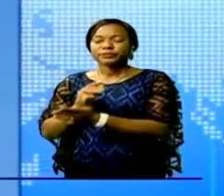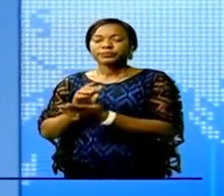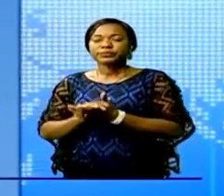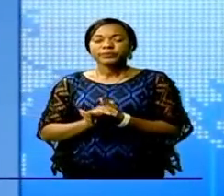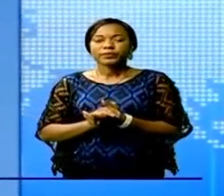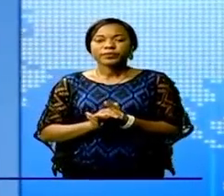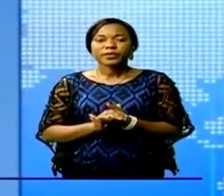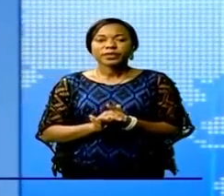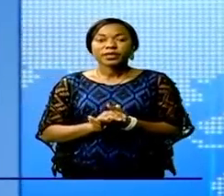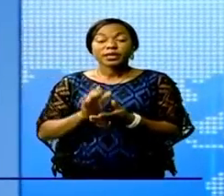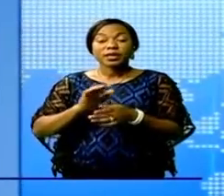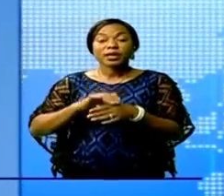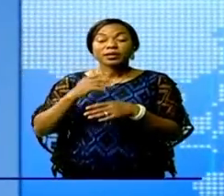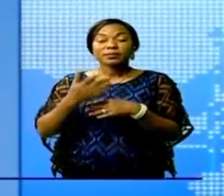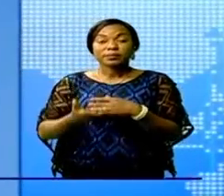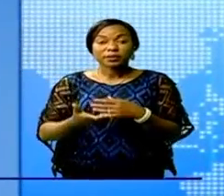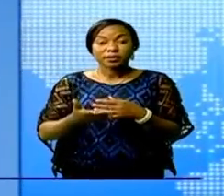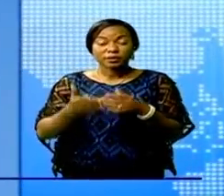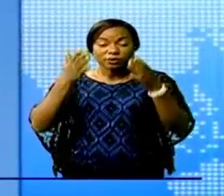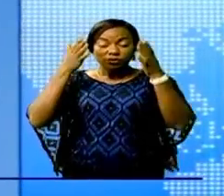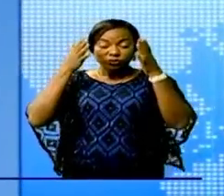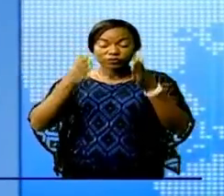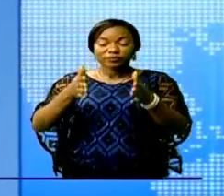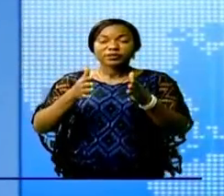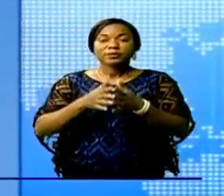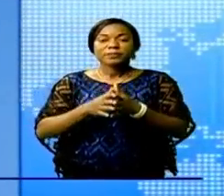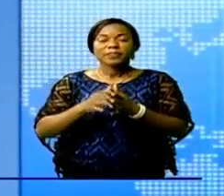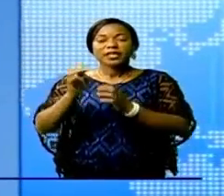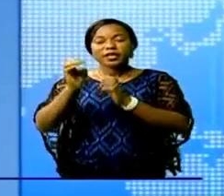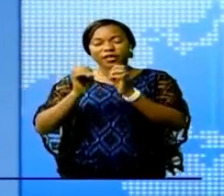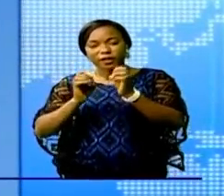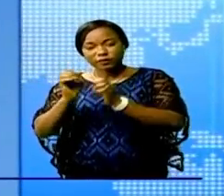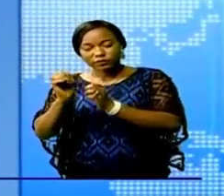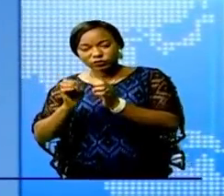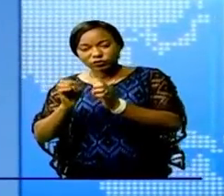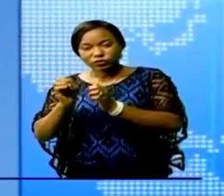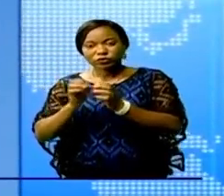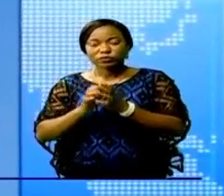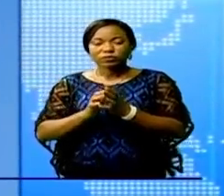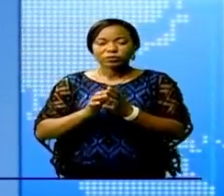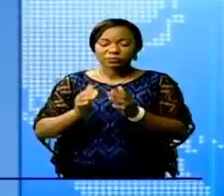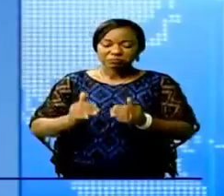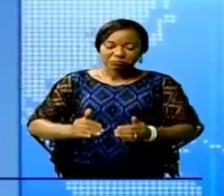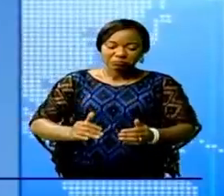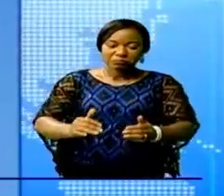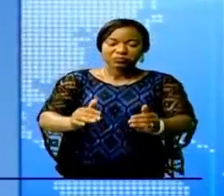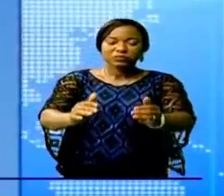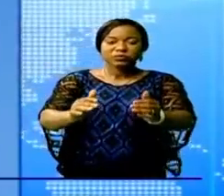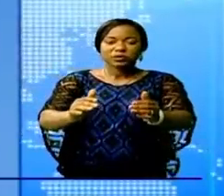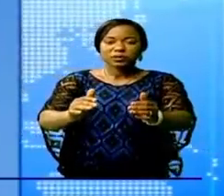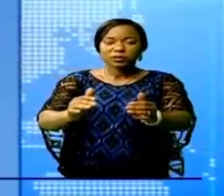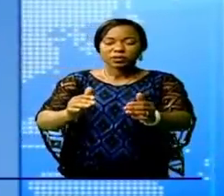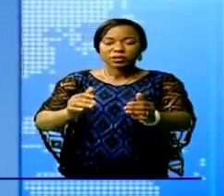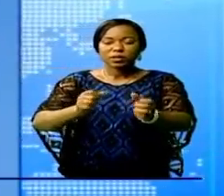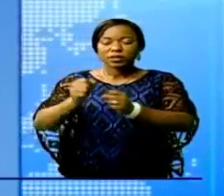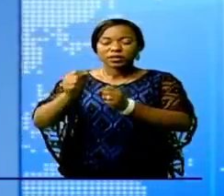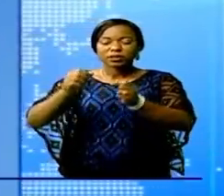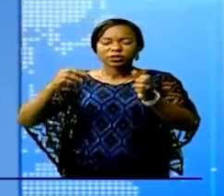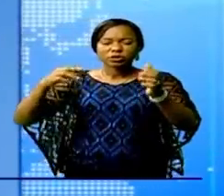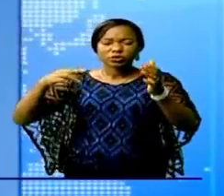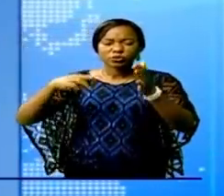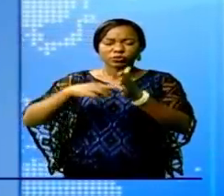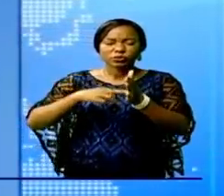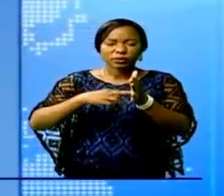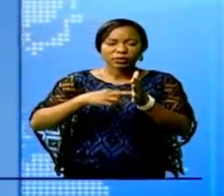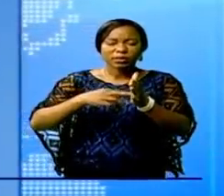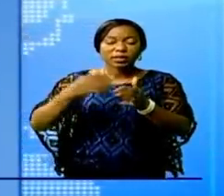Et juste après, suivez l'évolution de la gestion et la lutte contre les épidémies en